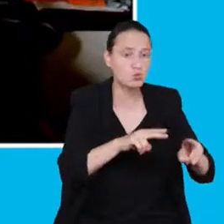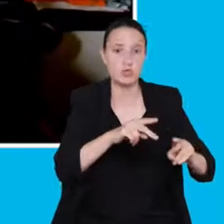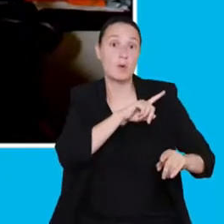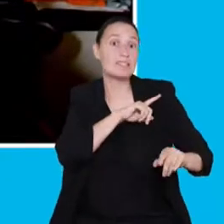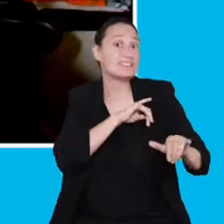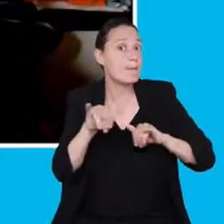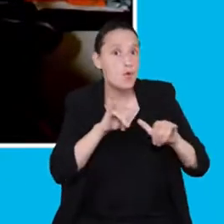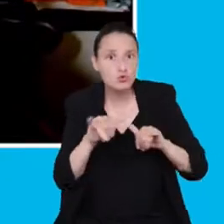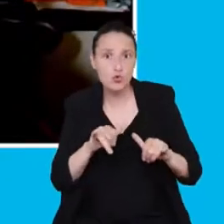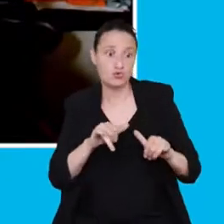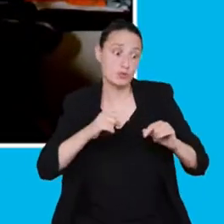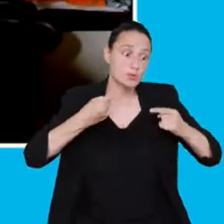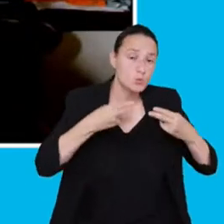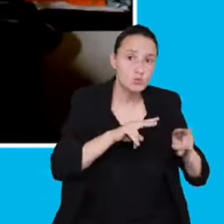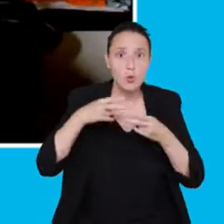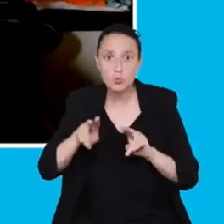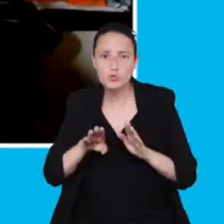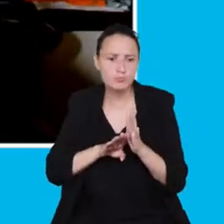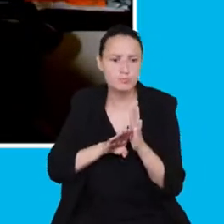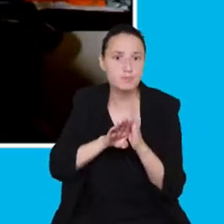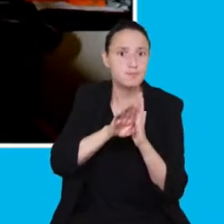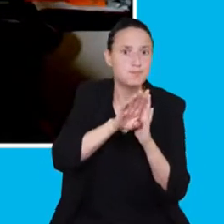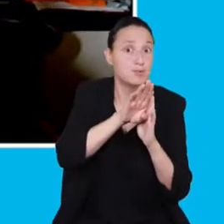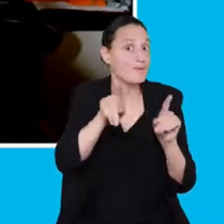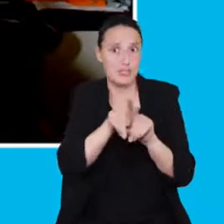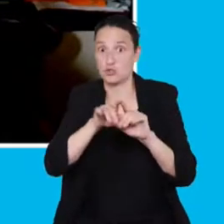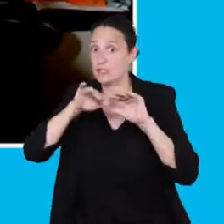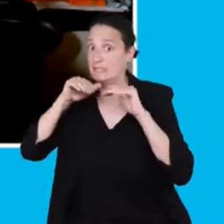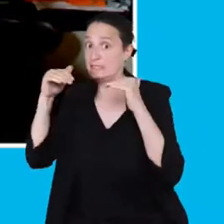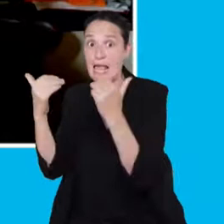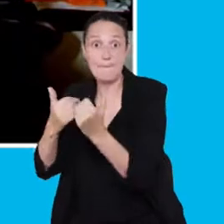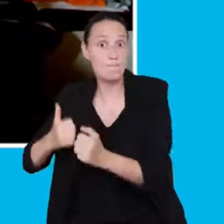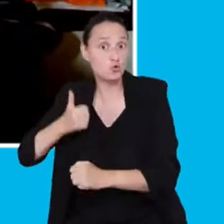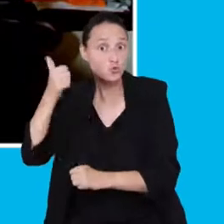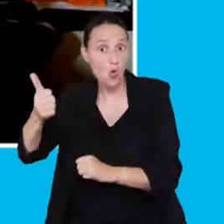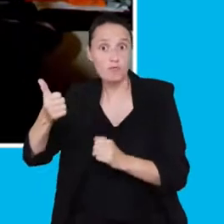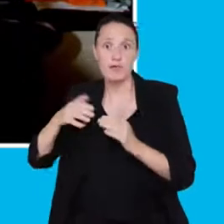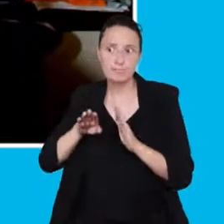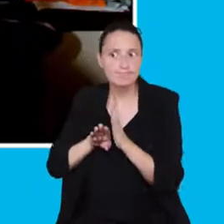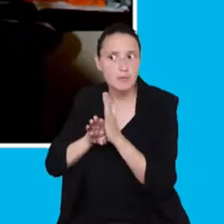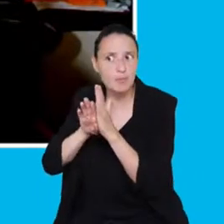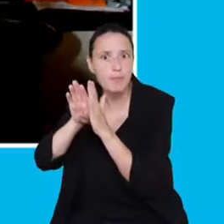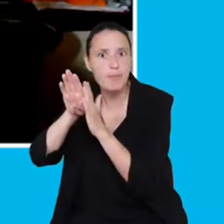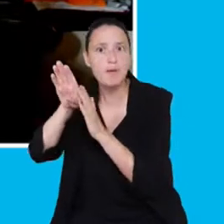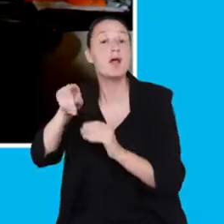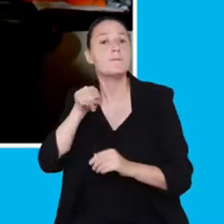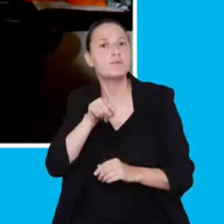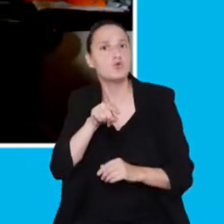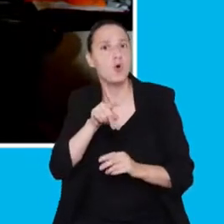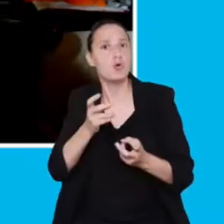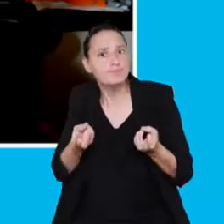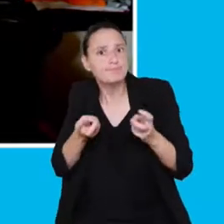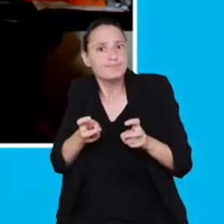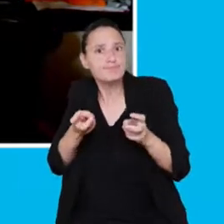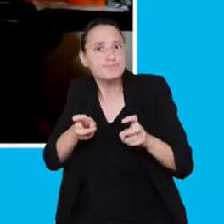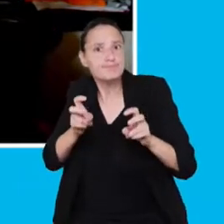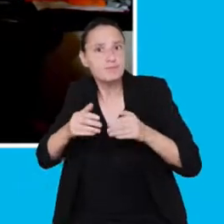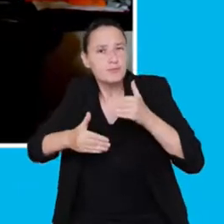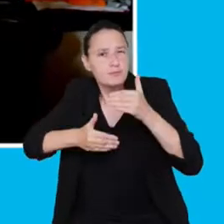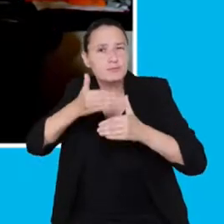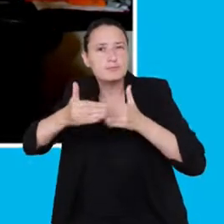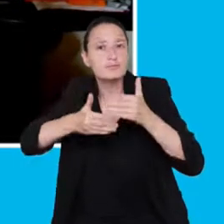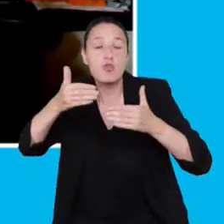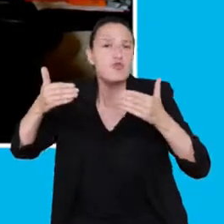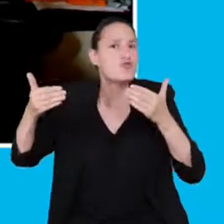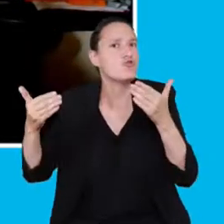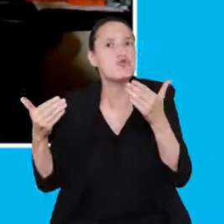samorządach rozmaitych, w Sejmie również jako posłowie. Oni tworzyli, że tak powiem,